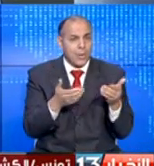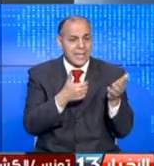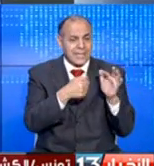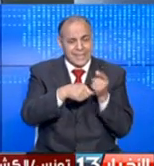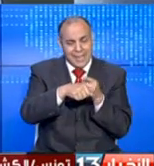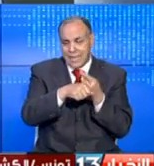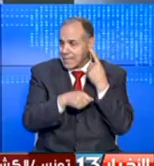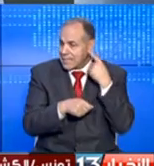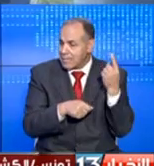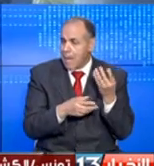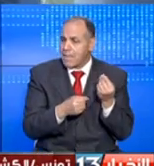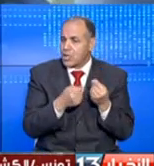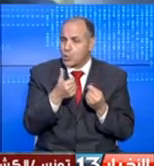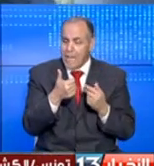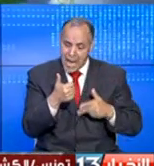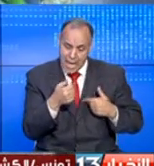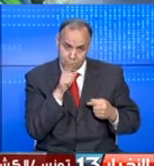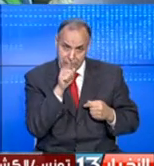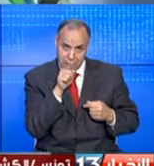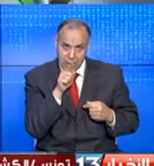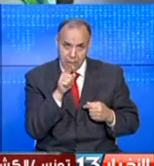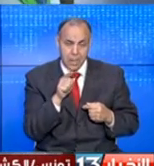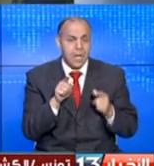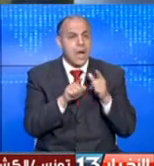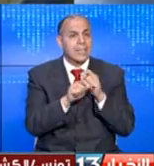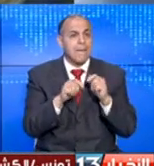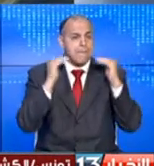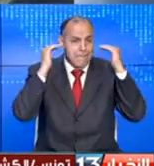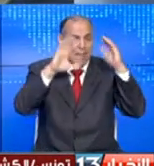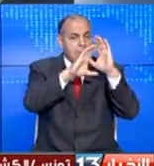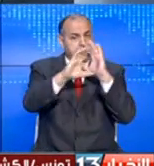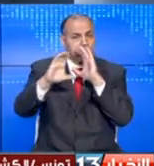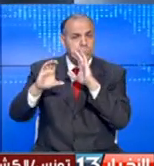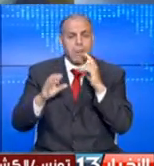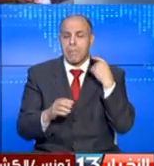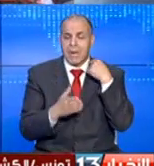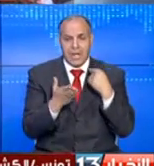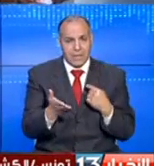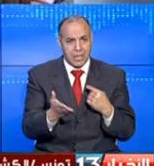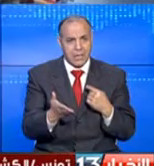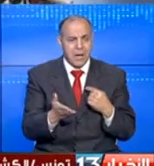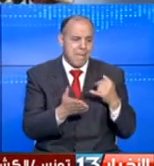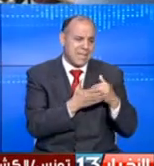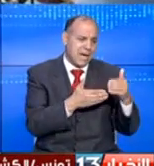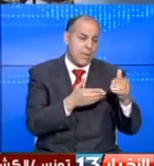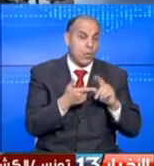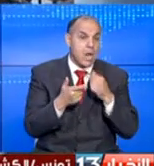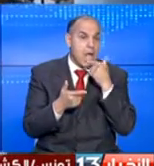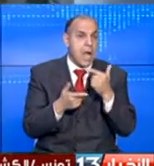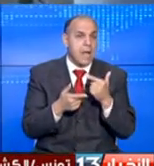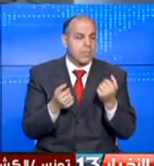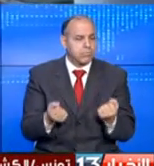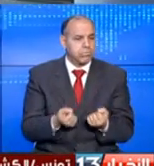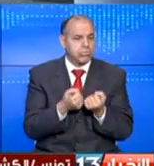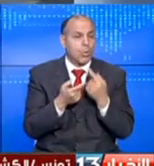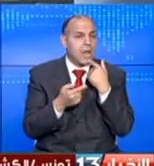ثانية تسمعني مش برشا لحياتك، احتضن فضاء محطة الحافلات بباب الخضرة وسوق سيدي البحري تظاهرة